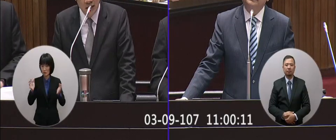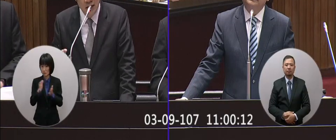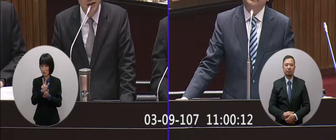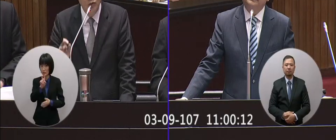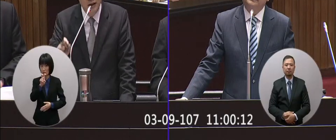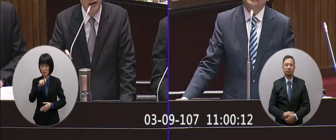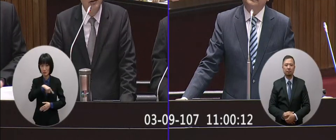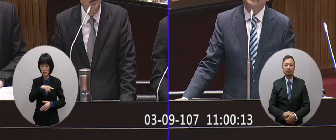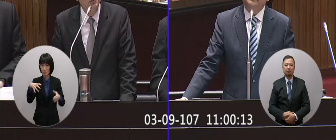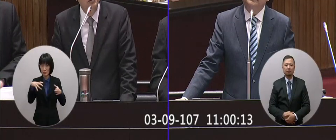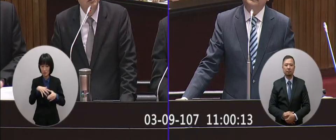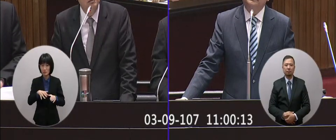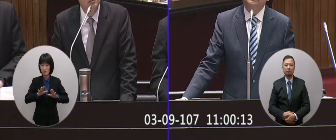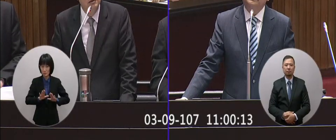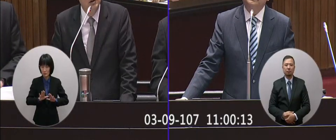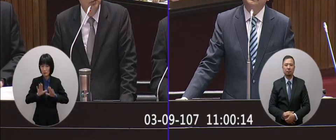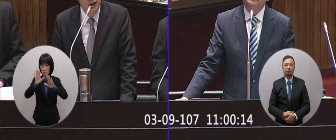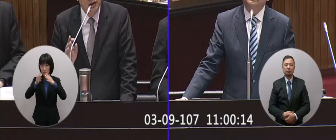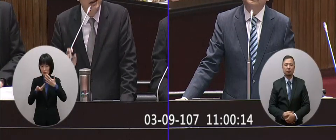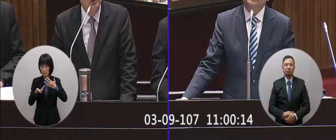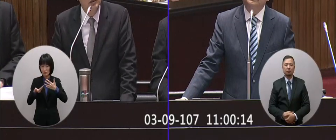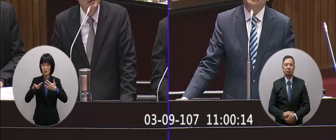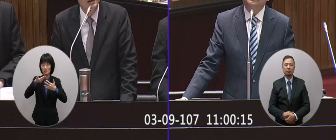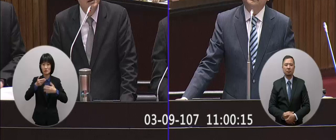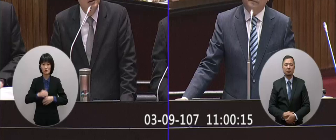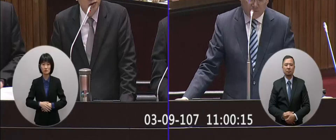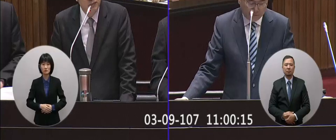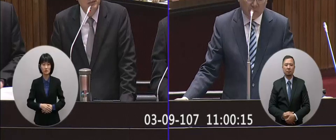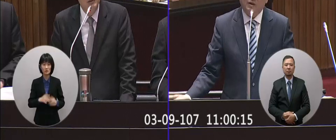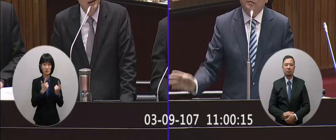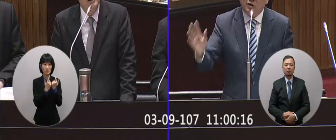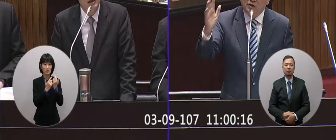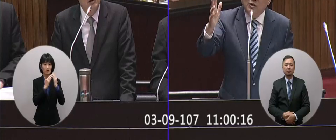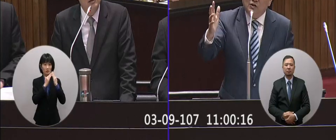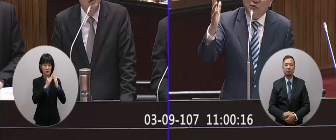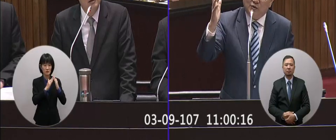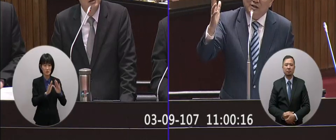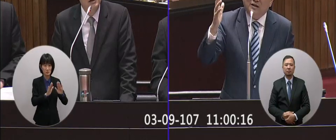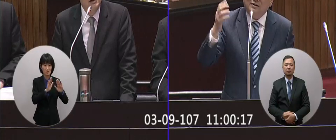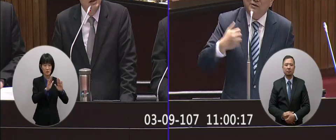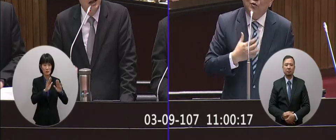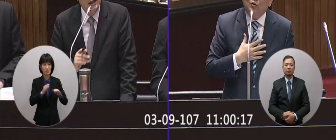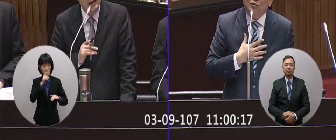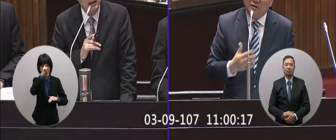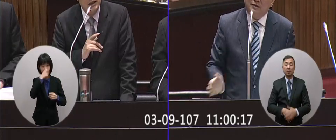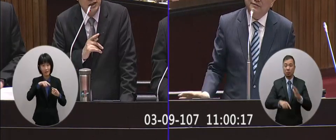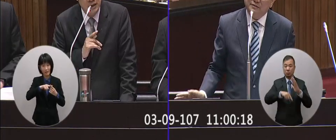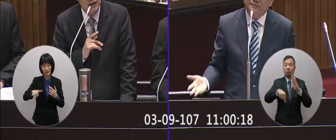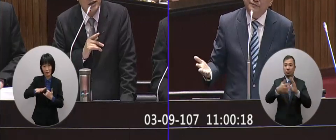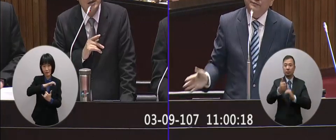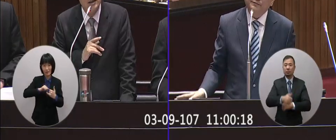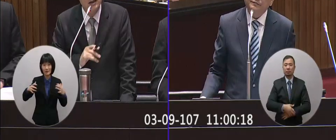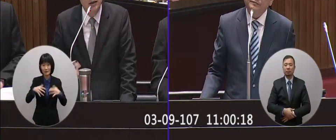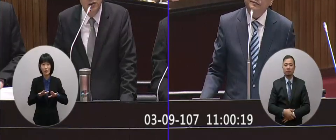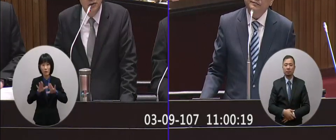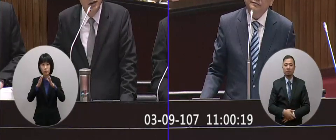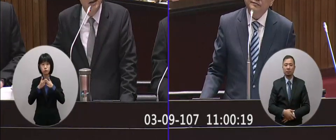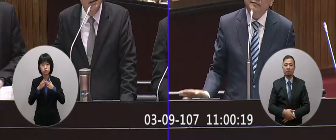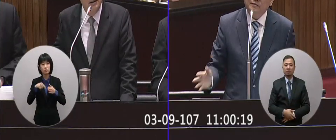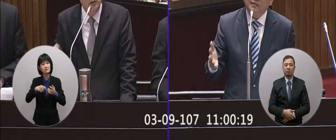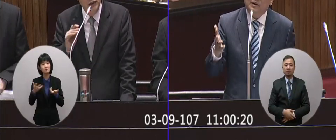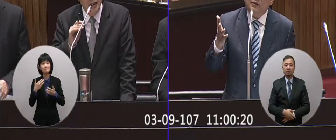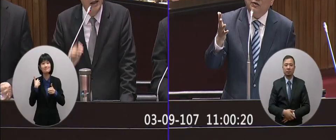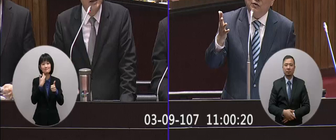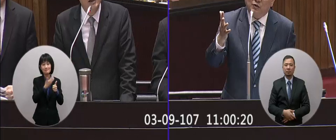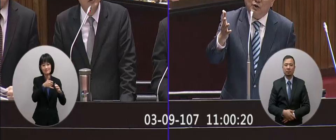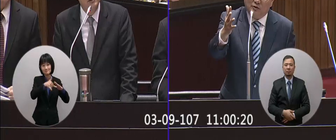大家一起往前走一步，比单独台北市走100步要来得好。 院长， 啊、你这个事情呢，我